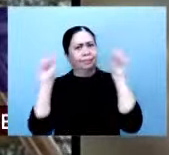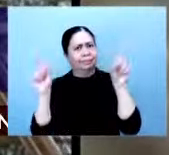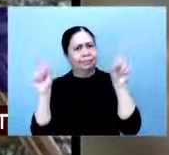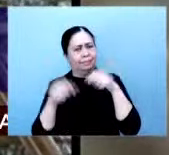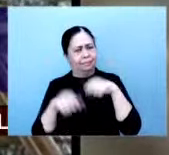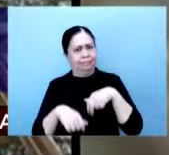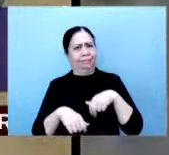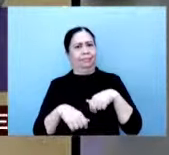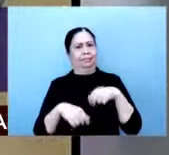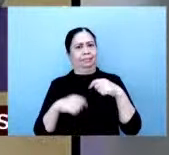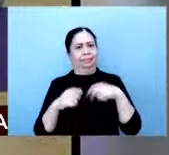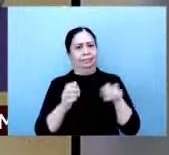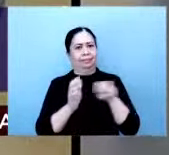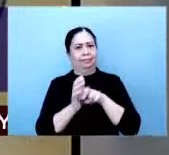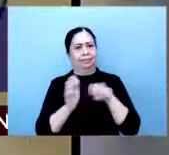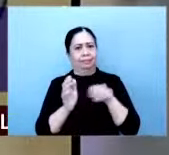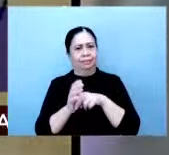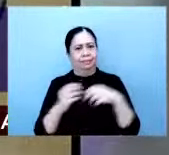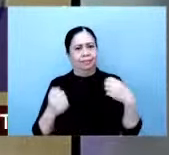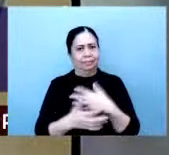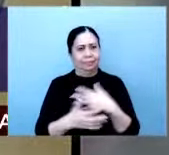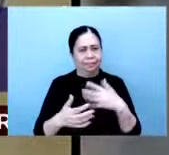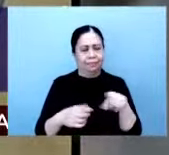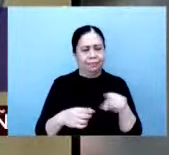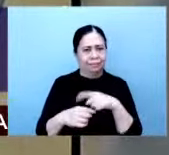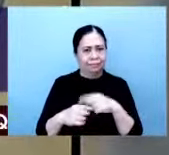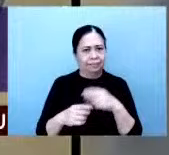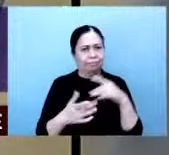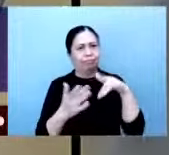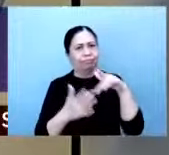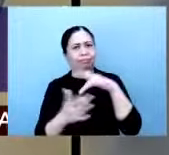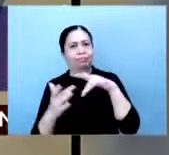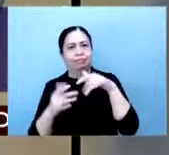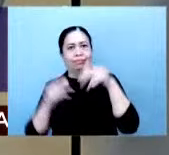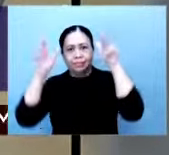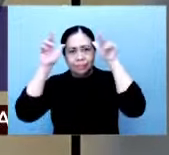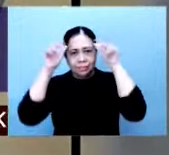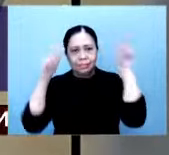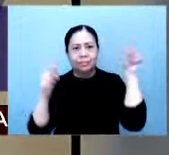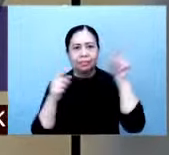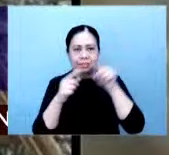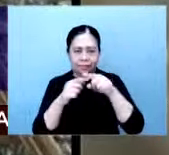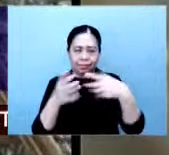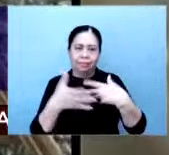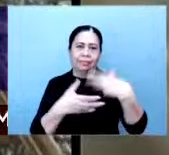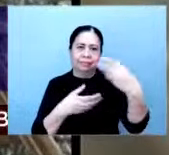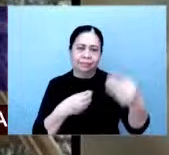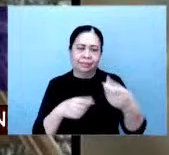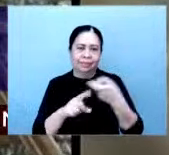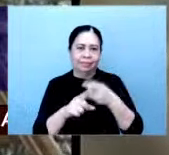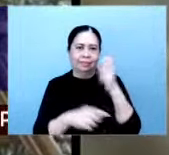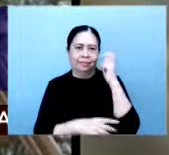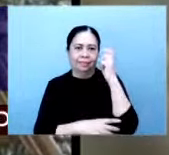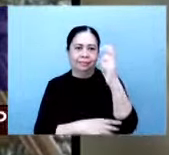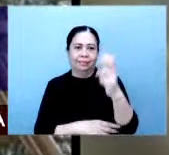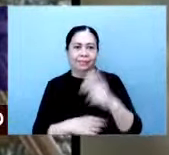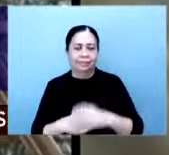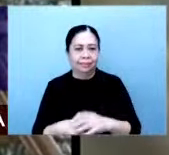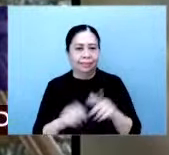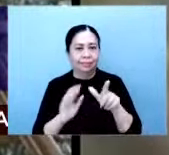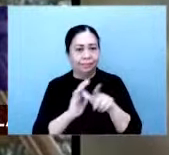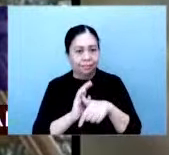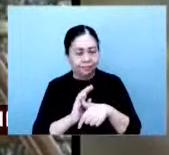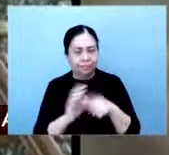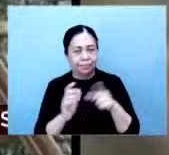ang mga pasahero ilang saglit na gumala ang kabayo hanggang sa lumabas ito sa train station maya-maya